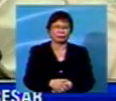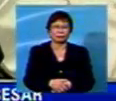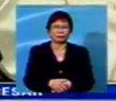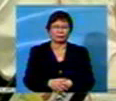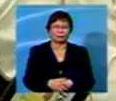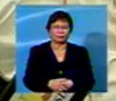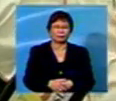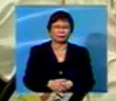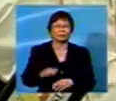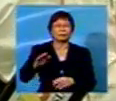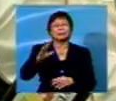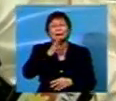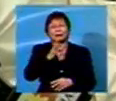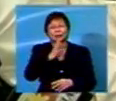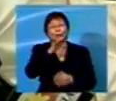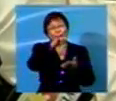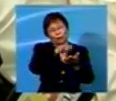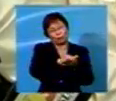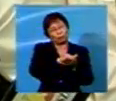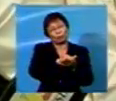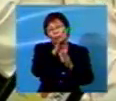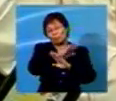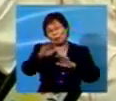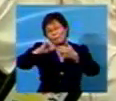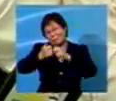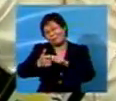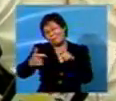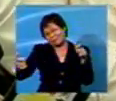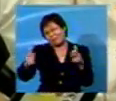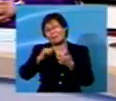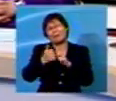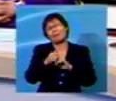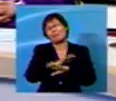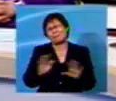because beliau menyifatkan perkara itu bukan isu besar